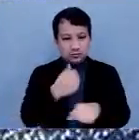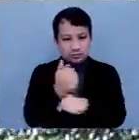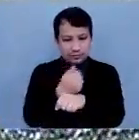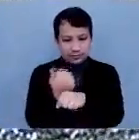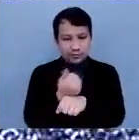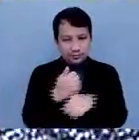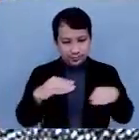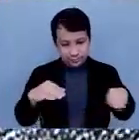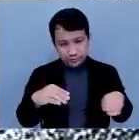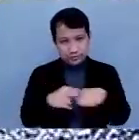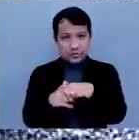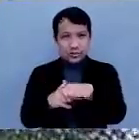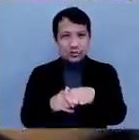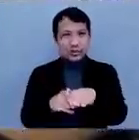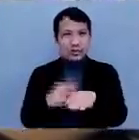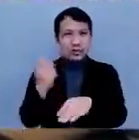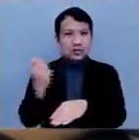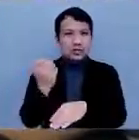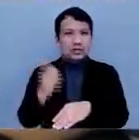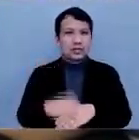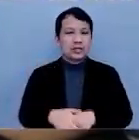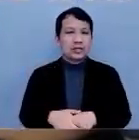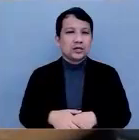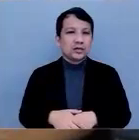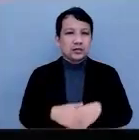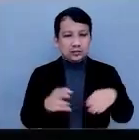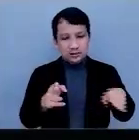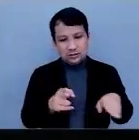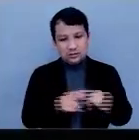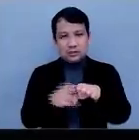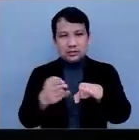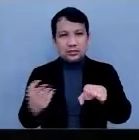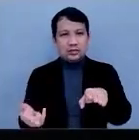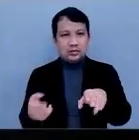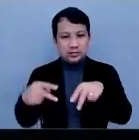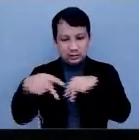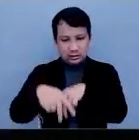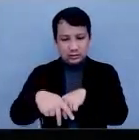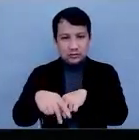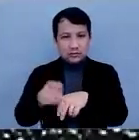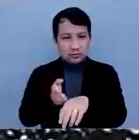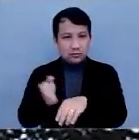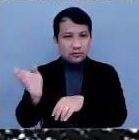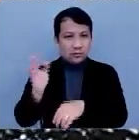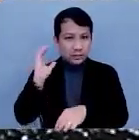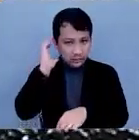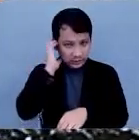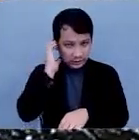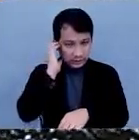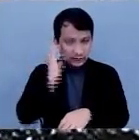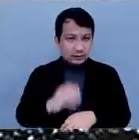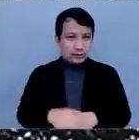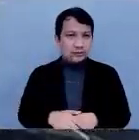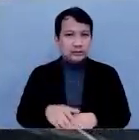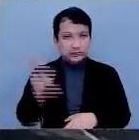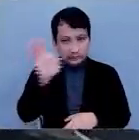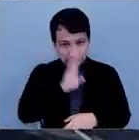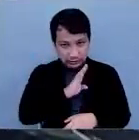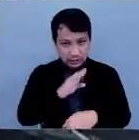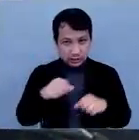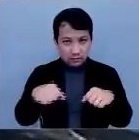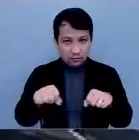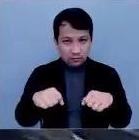northbound lane ng EDSA Ortigas flyover. Sugatan ng rider at ang pasahero niyang patungusan ng Cubao. Nasira ang motorsiklo